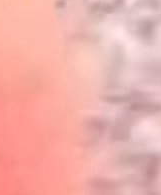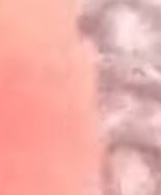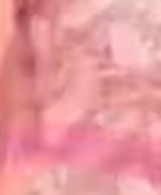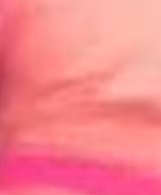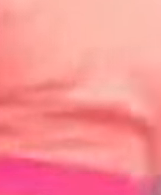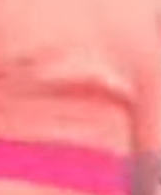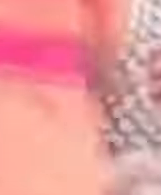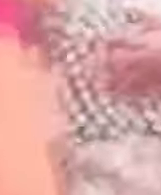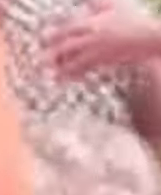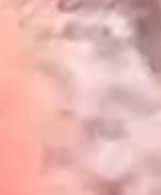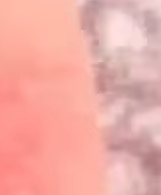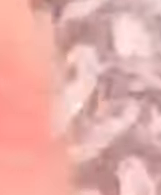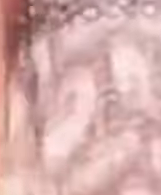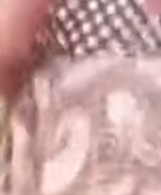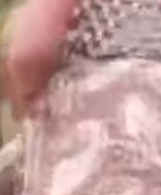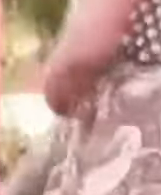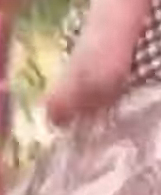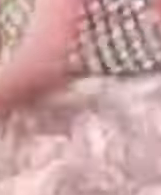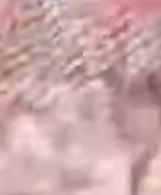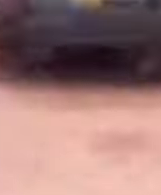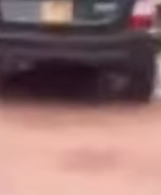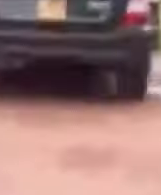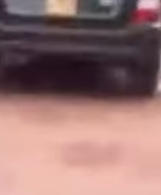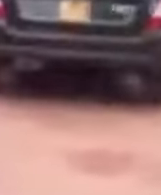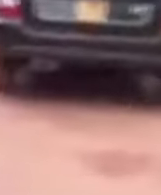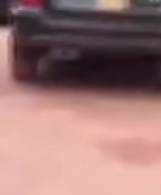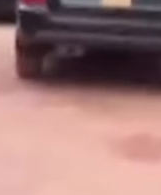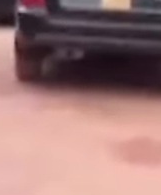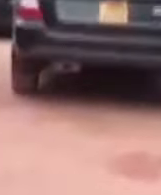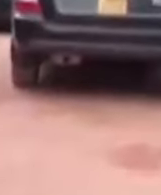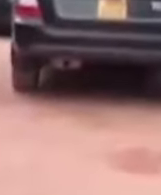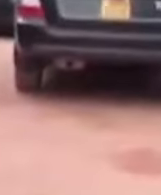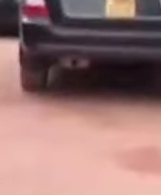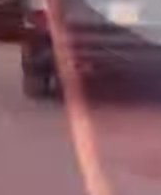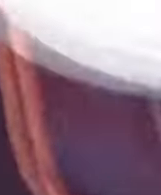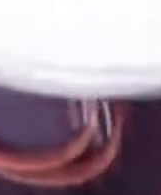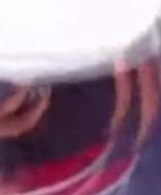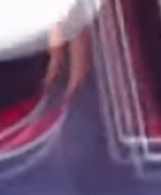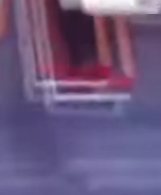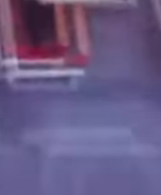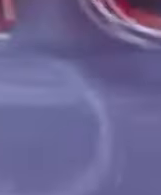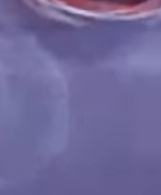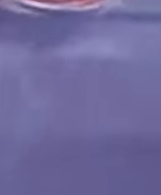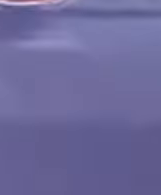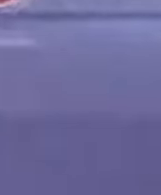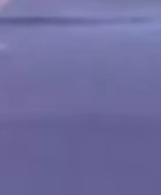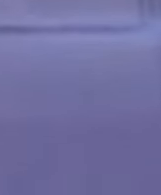olwa Poloti. Asuza luzira. Mulwadde munnaki mulwadde wa sukaali.